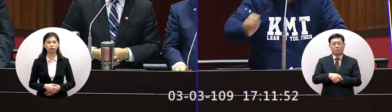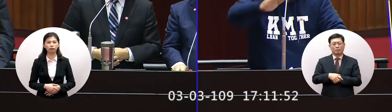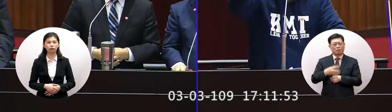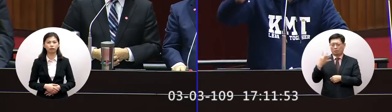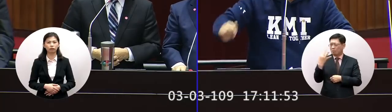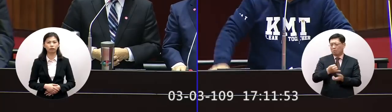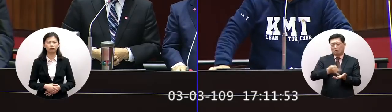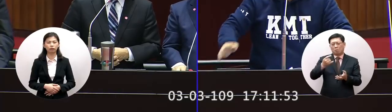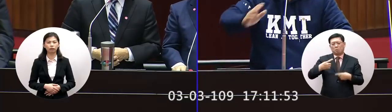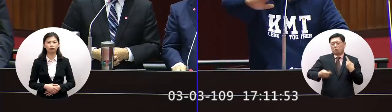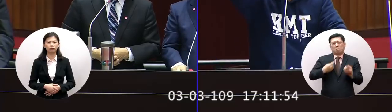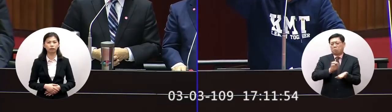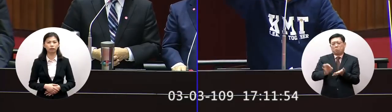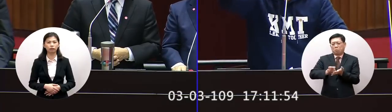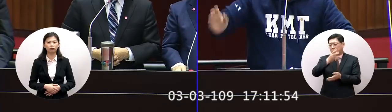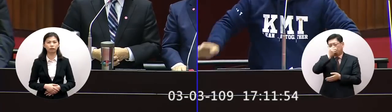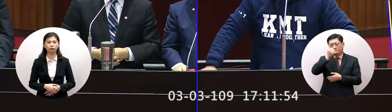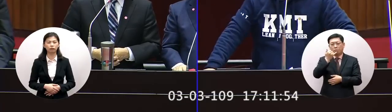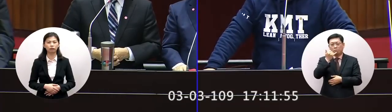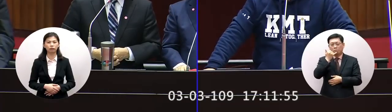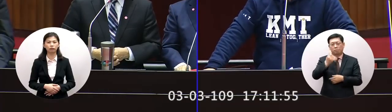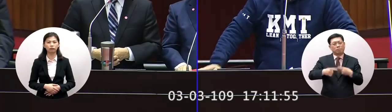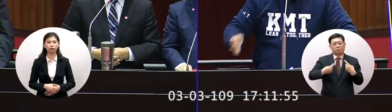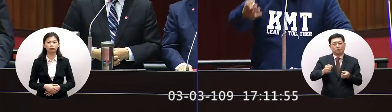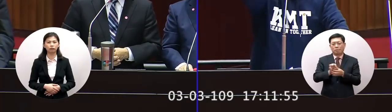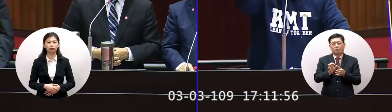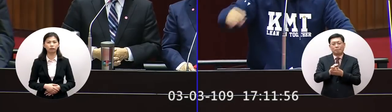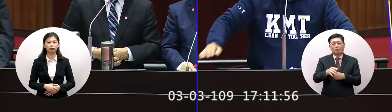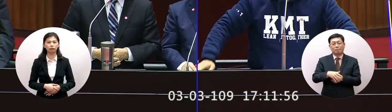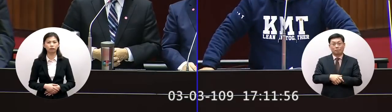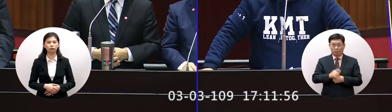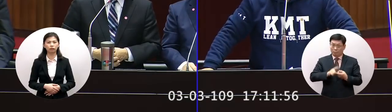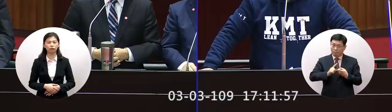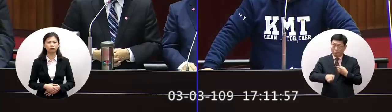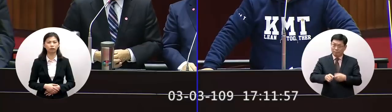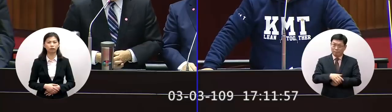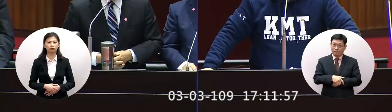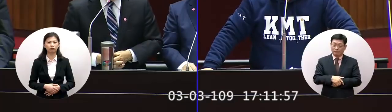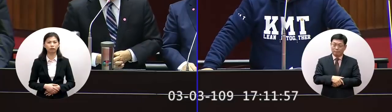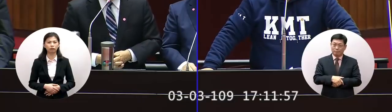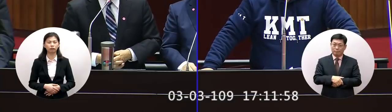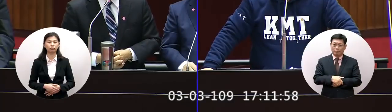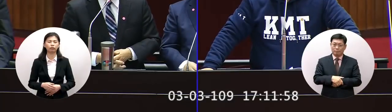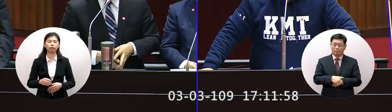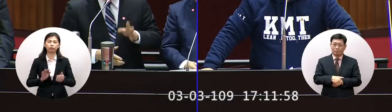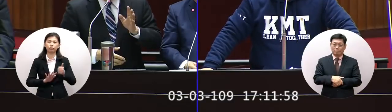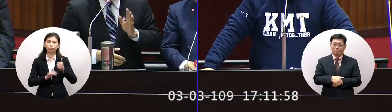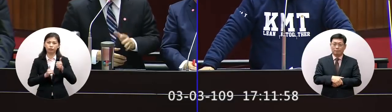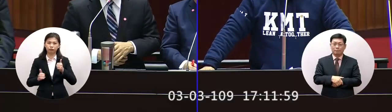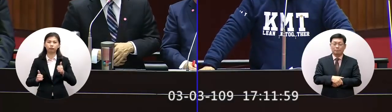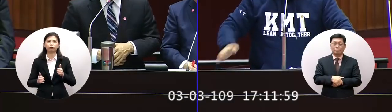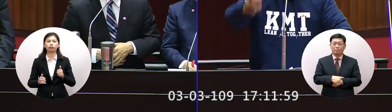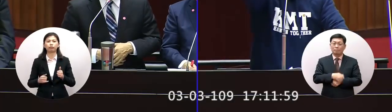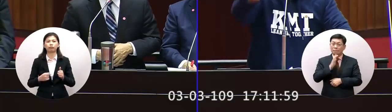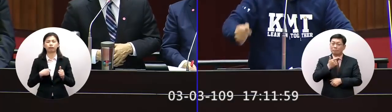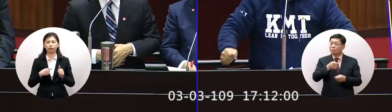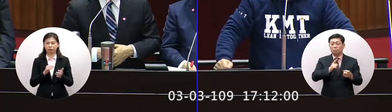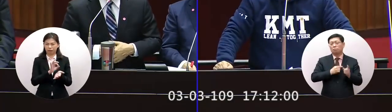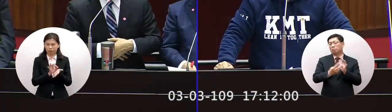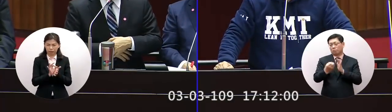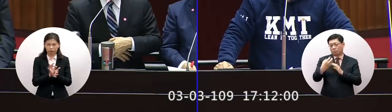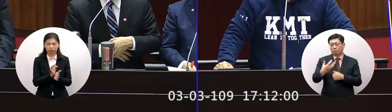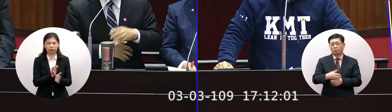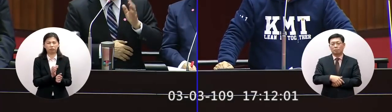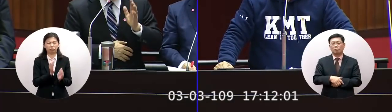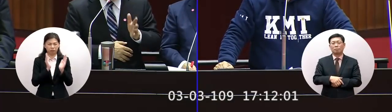笨啦，出在你开啦，你安怎用拢无要紧啦。主席是不是这样子？ 没来委婉，我也 是不是这样子？你来